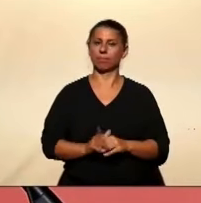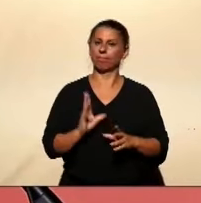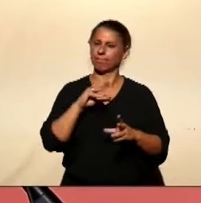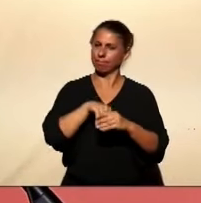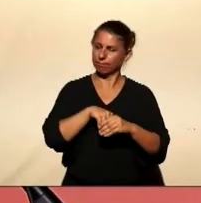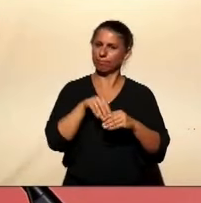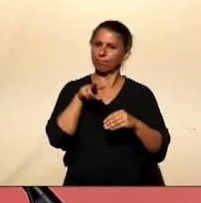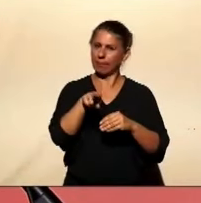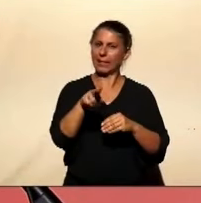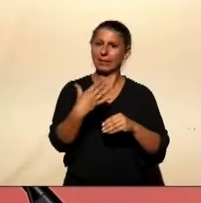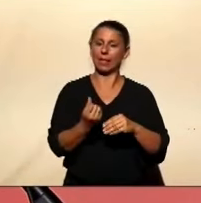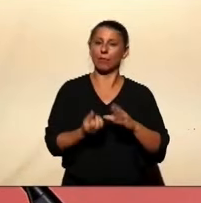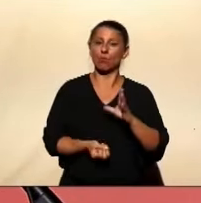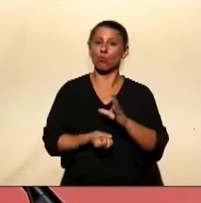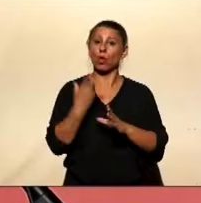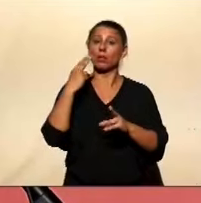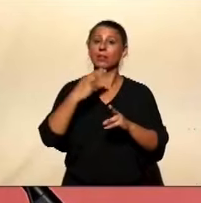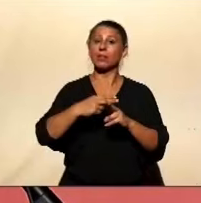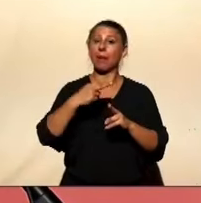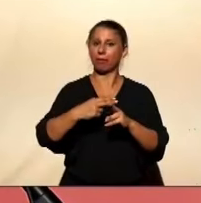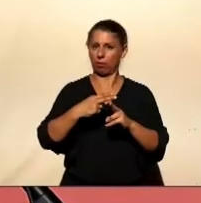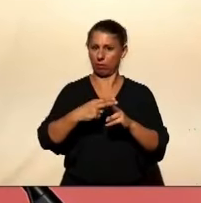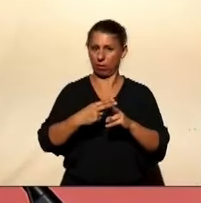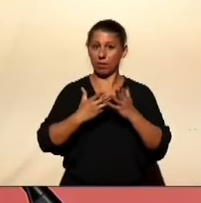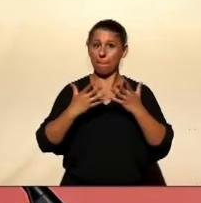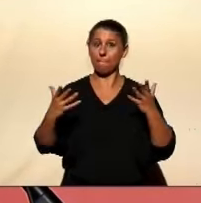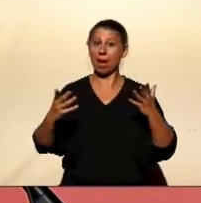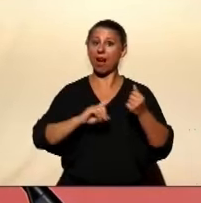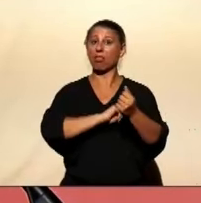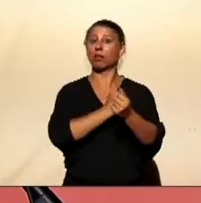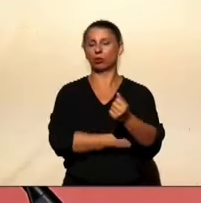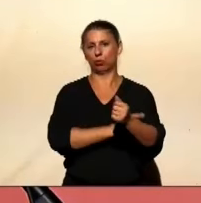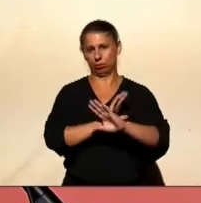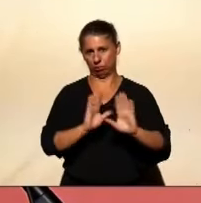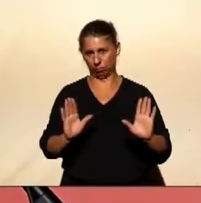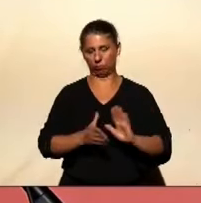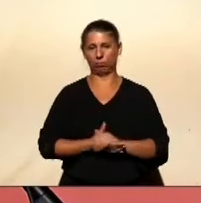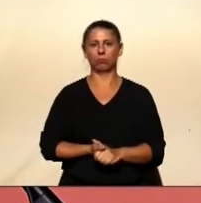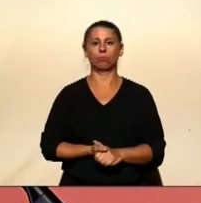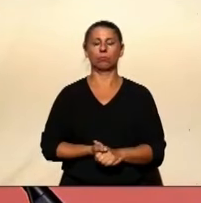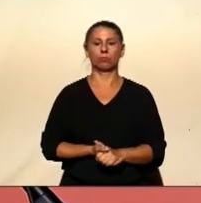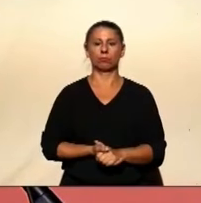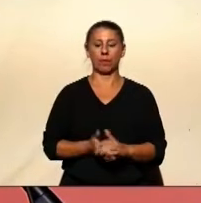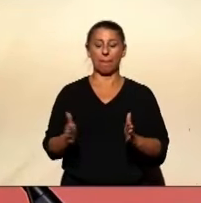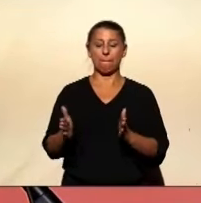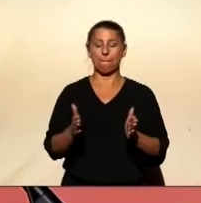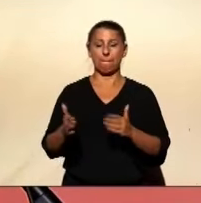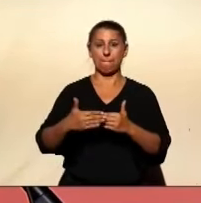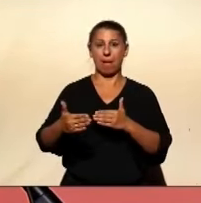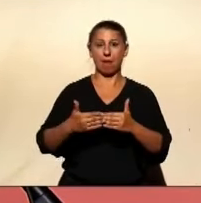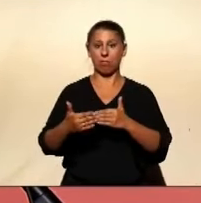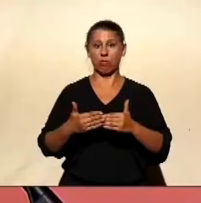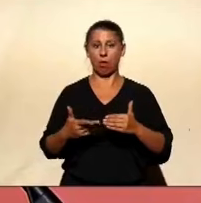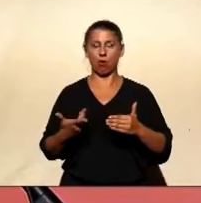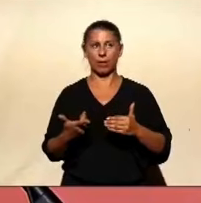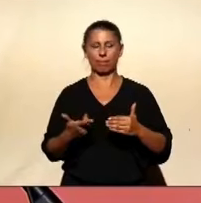εμπεριέχει νέες, σημαντικές, μεγάλες δυνατότητες. Τα περιθώρια ελιγμών για